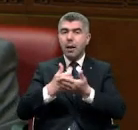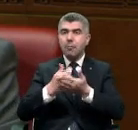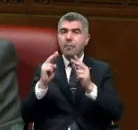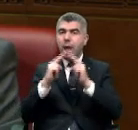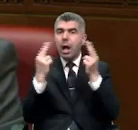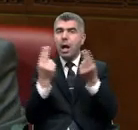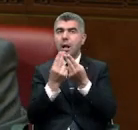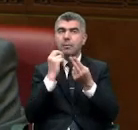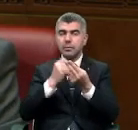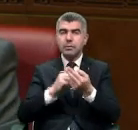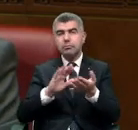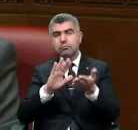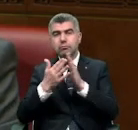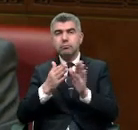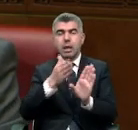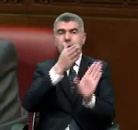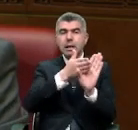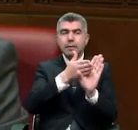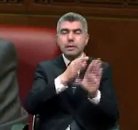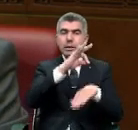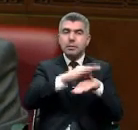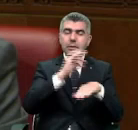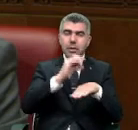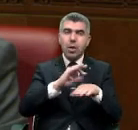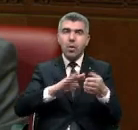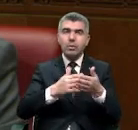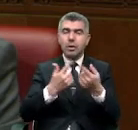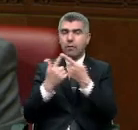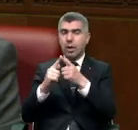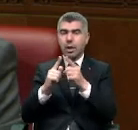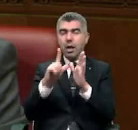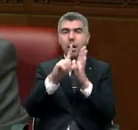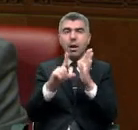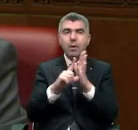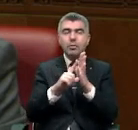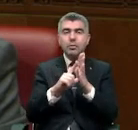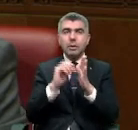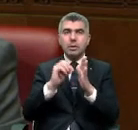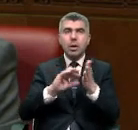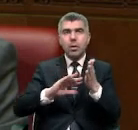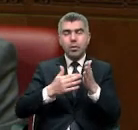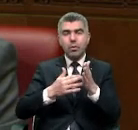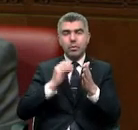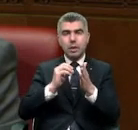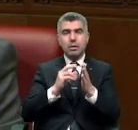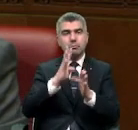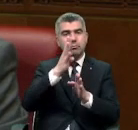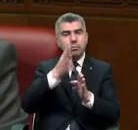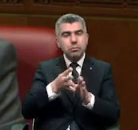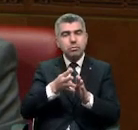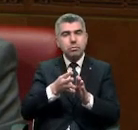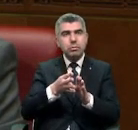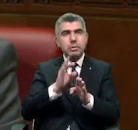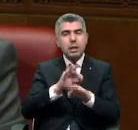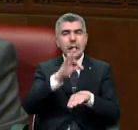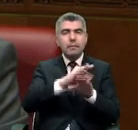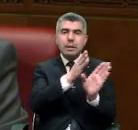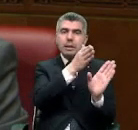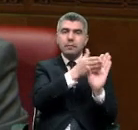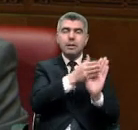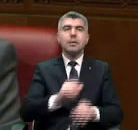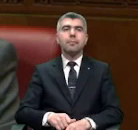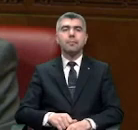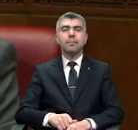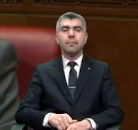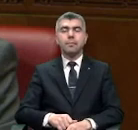العالمية للصحة على سد الفجوة في مجال الصحة العقلية والعمل على ملائمة الإطار القانوني لمهنات الأخصائي في الصحة